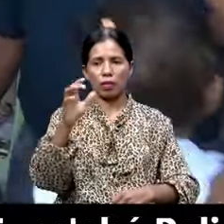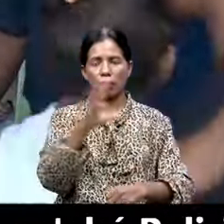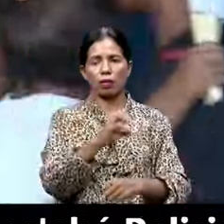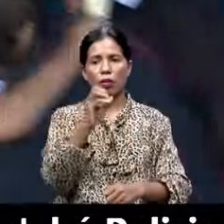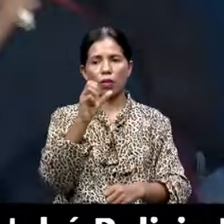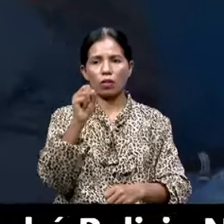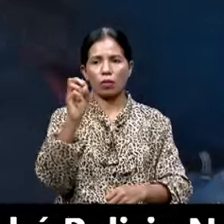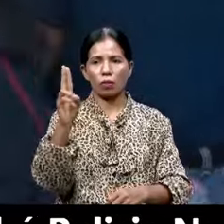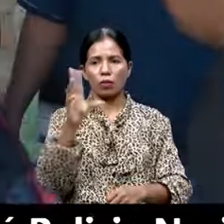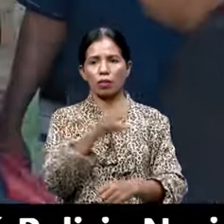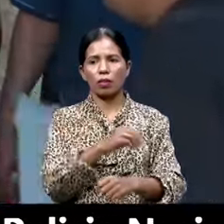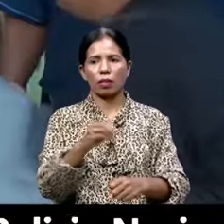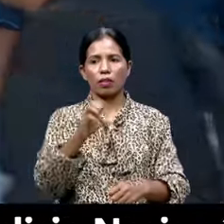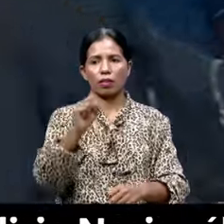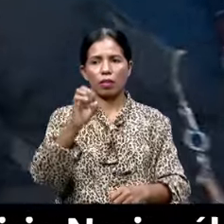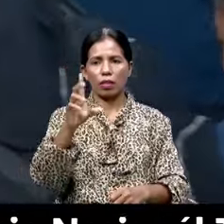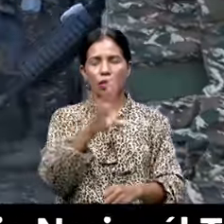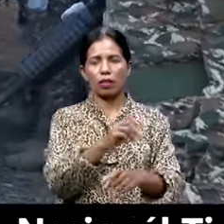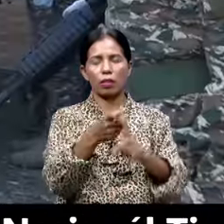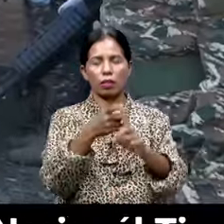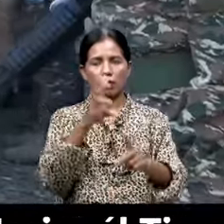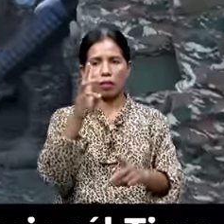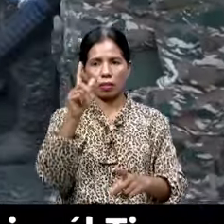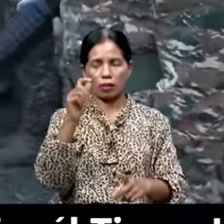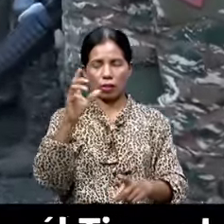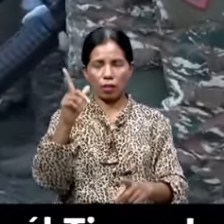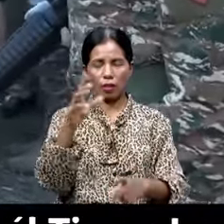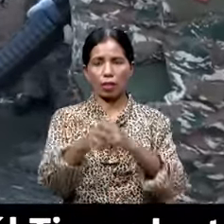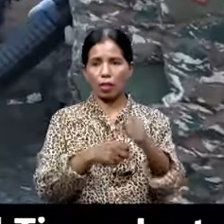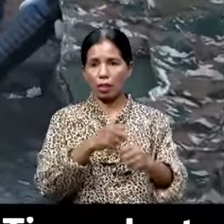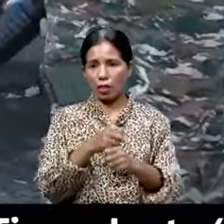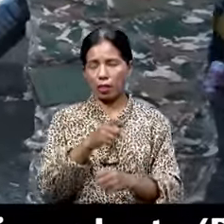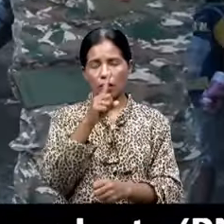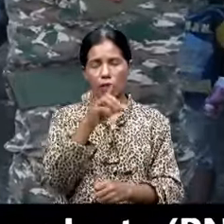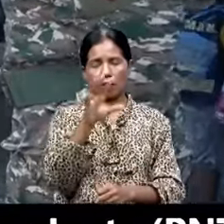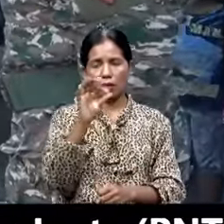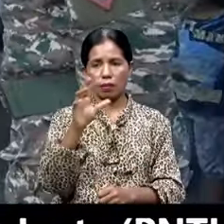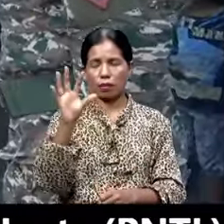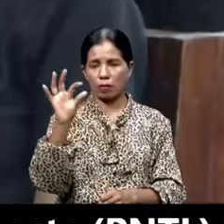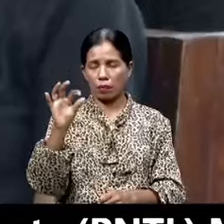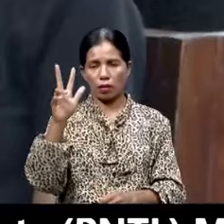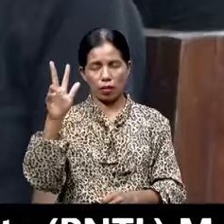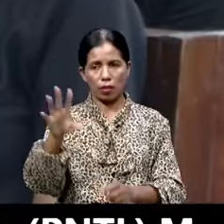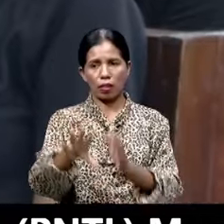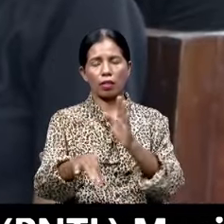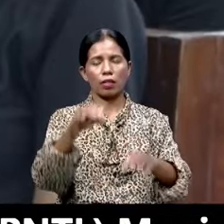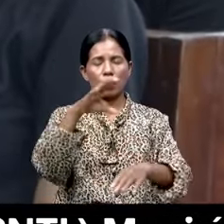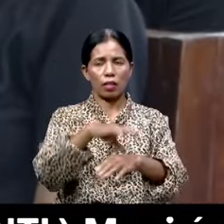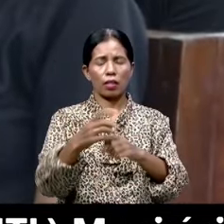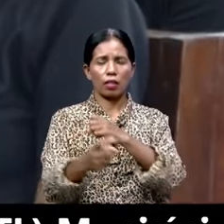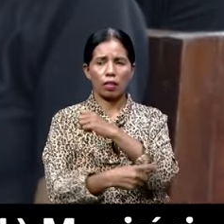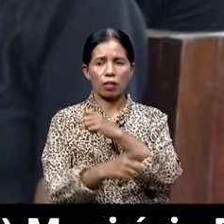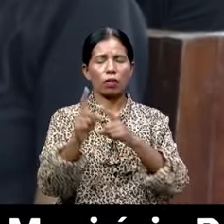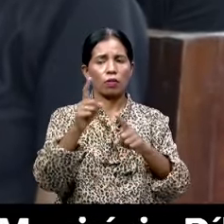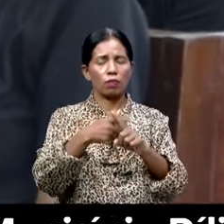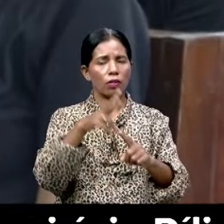no Saudoso Selik husi watulari. Ia tinan riun ida tusia sino lorasin tolu Saudoso mosetan kastigo durante fulan